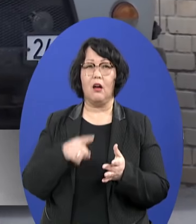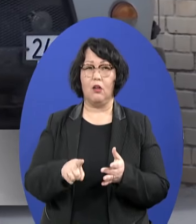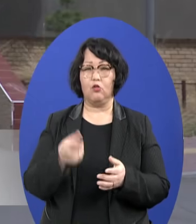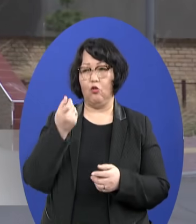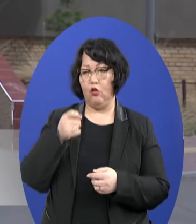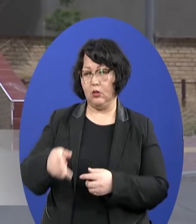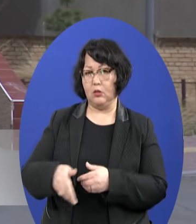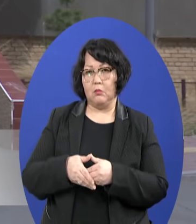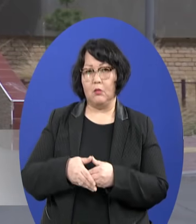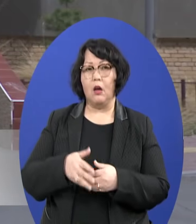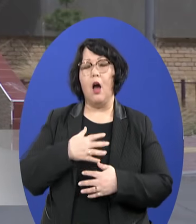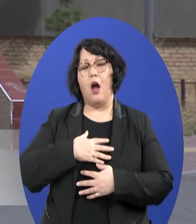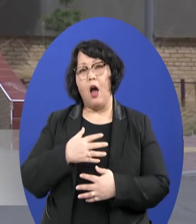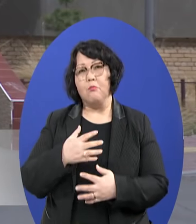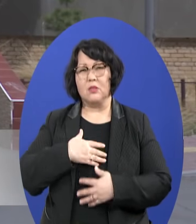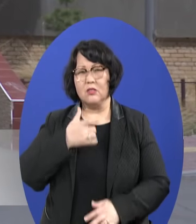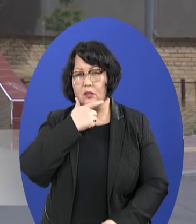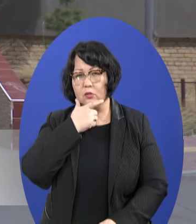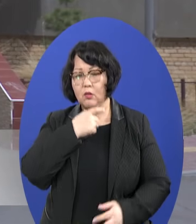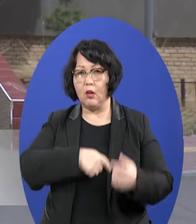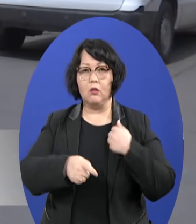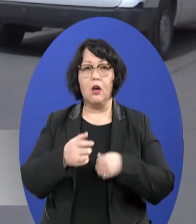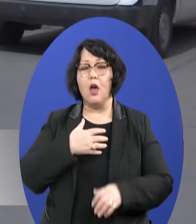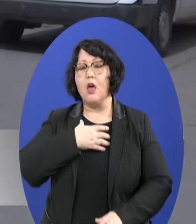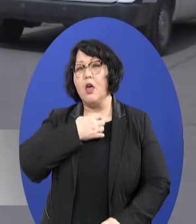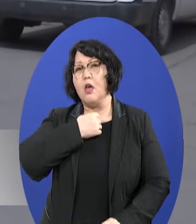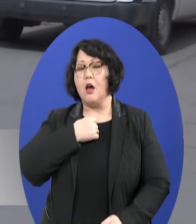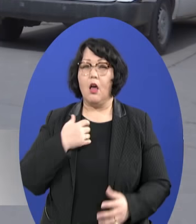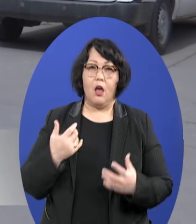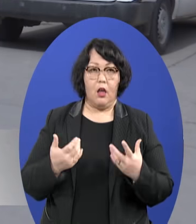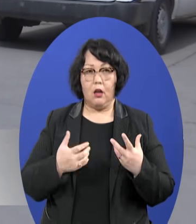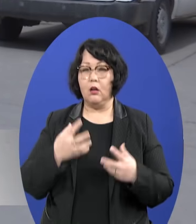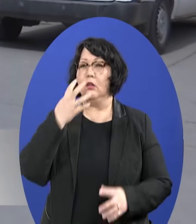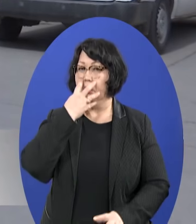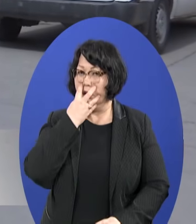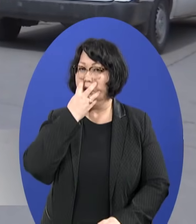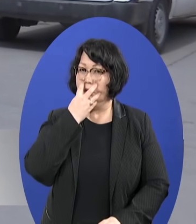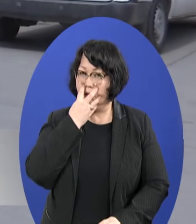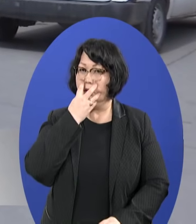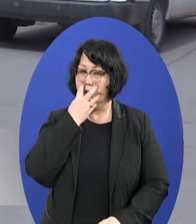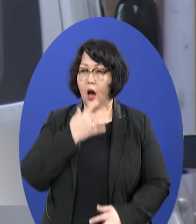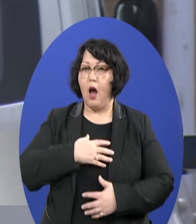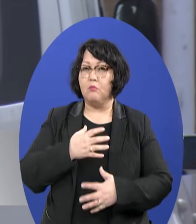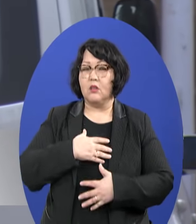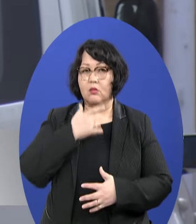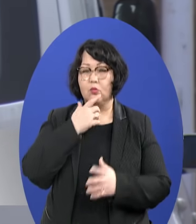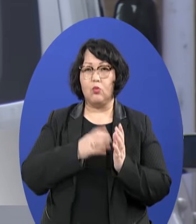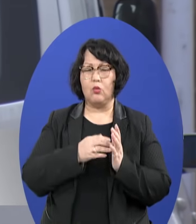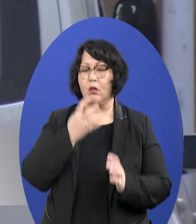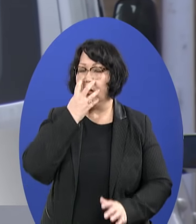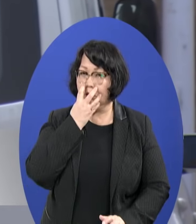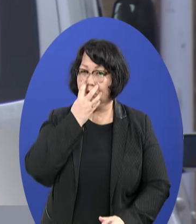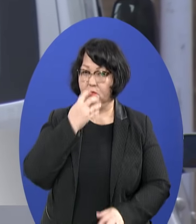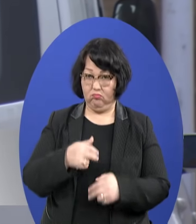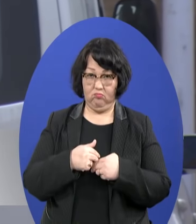одоо шинтэмжлэг нь бол амьсгалын замын одоо эмгэг байж байгаа. Тэгэхээр амьсгалын дутагдалд ордог гэсэн үг. Их хэмжээний хүчил